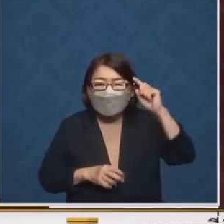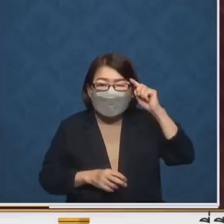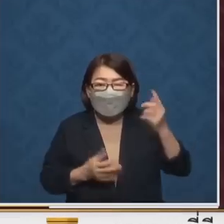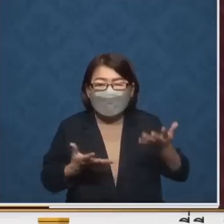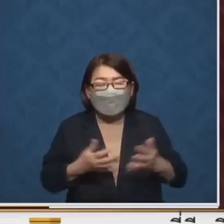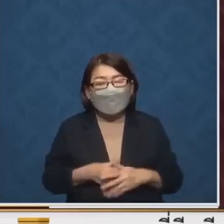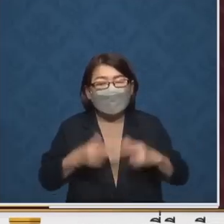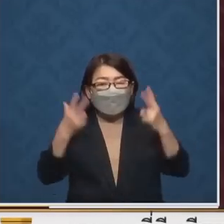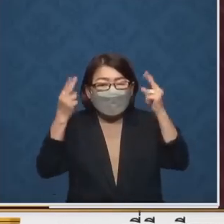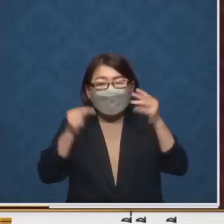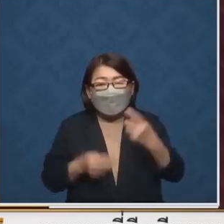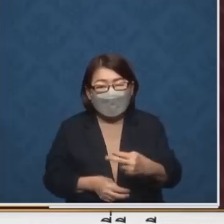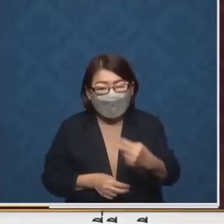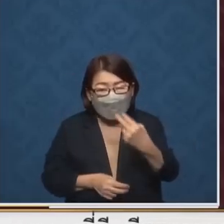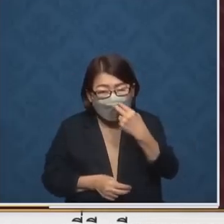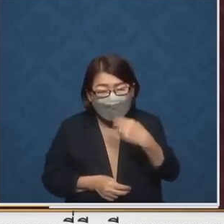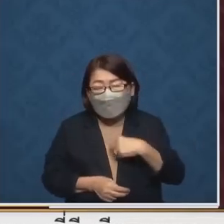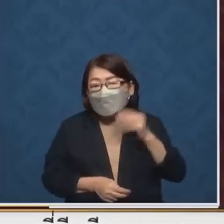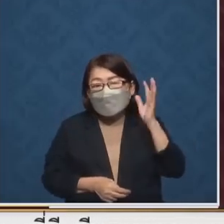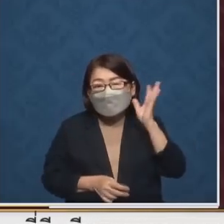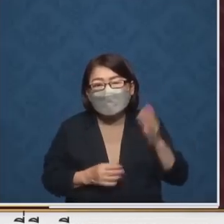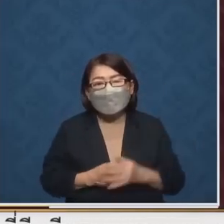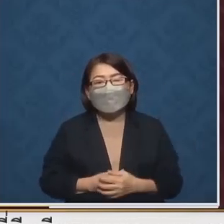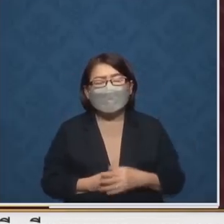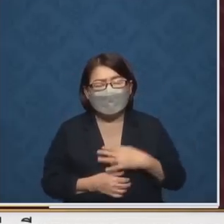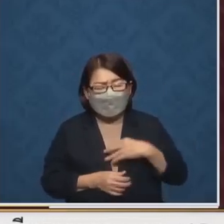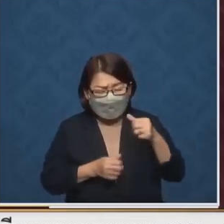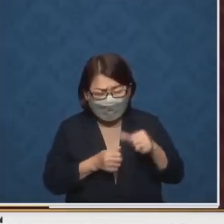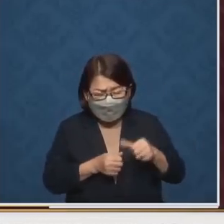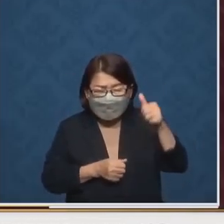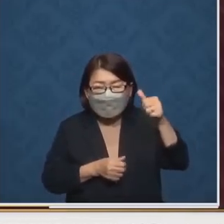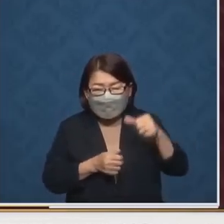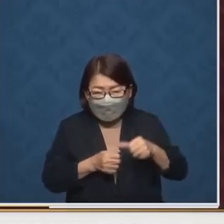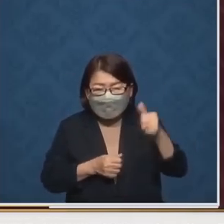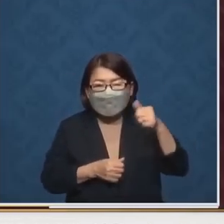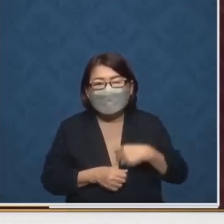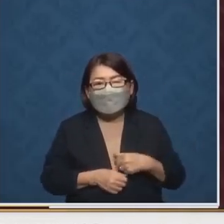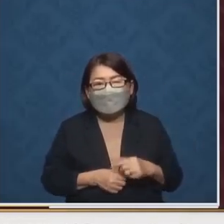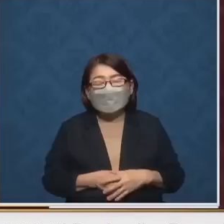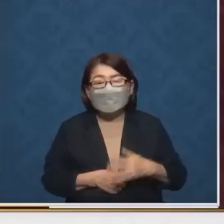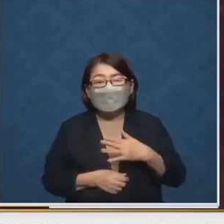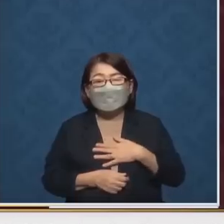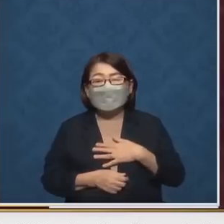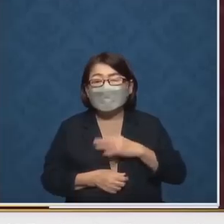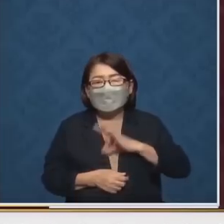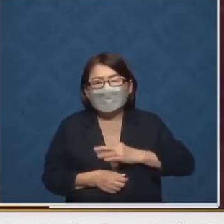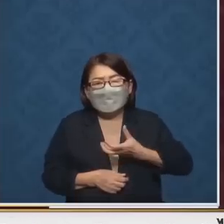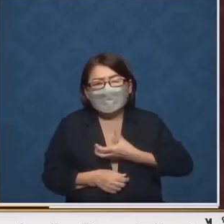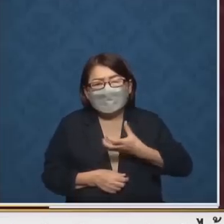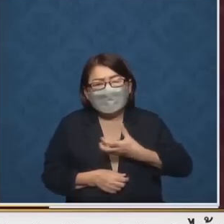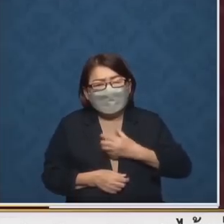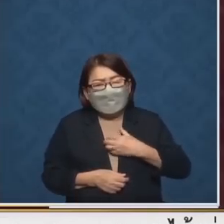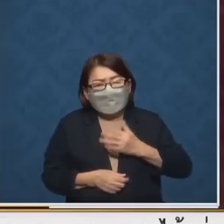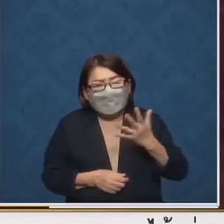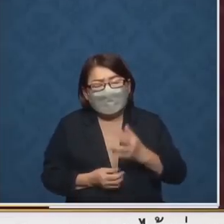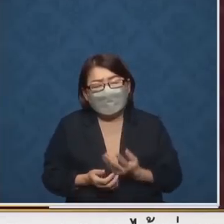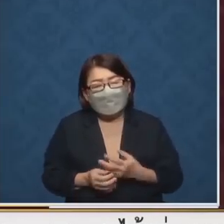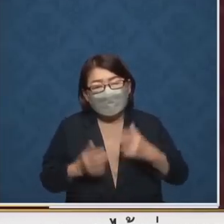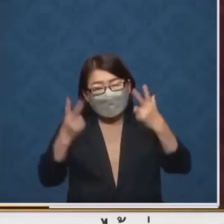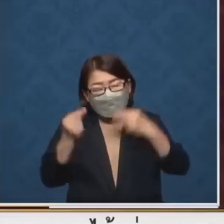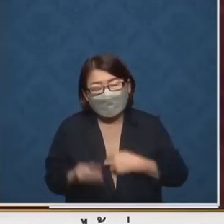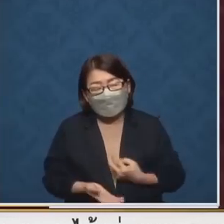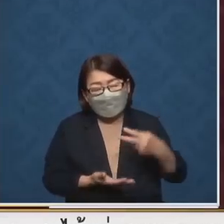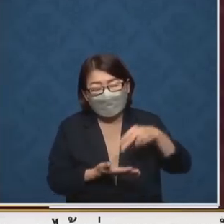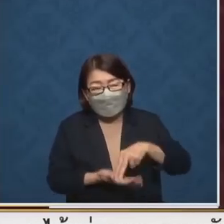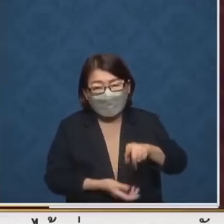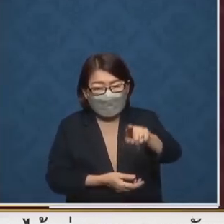นายกไม่เชื่อแล้วผมยงจำภาพนั้ได้ดีผมไมได้รู้สึกเจ้าคดเจาแครนเลยนะนายกลุกข้นยืนชี้หน